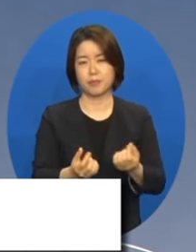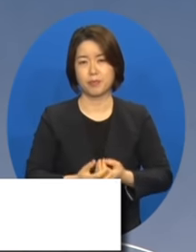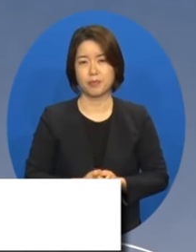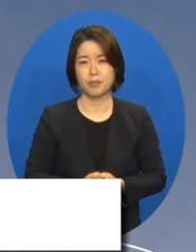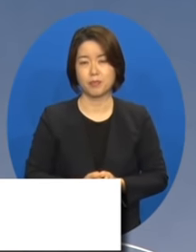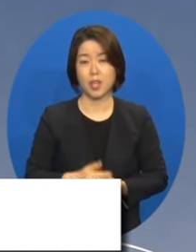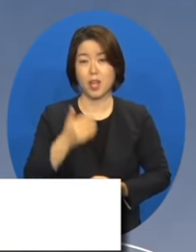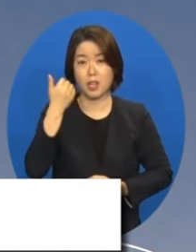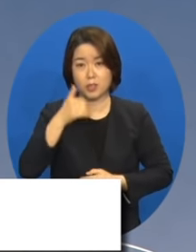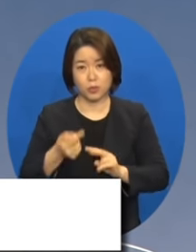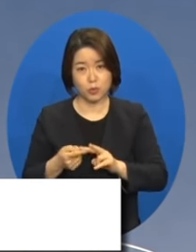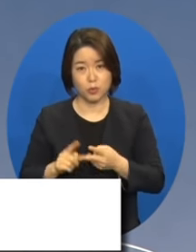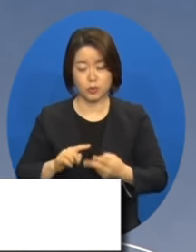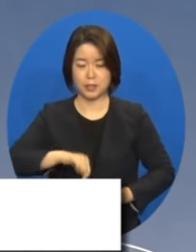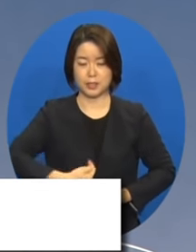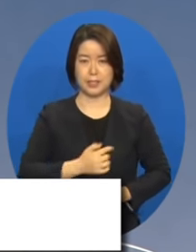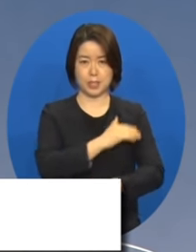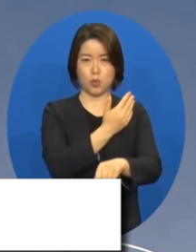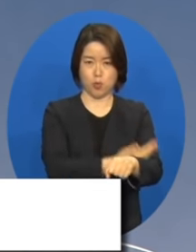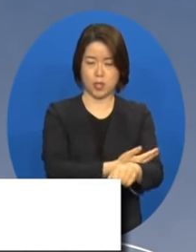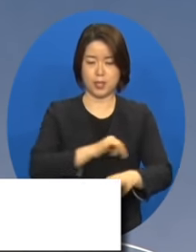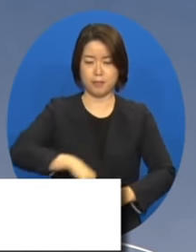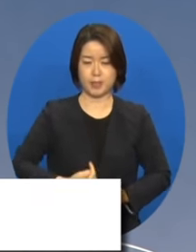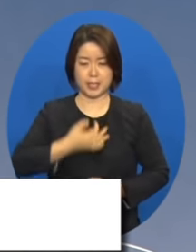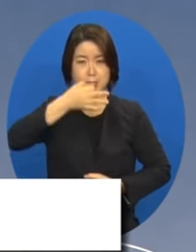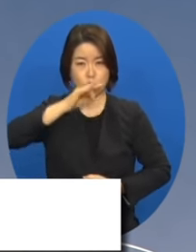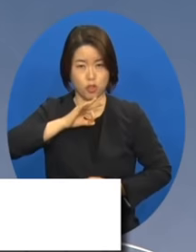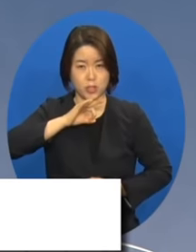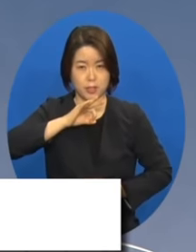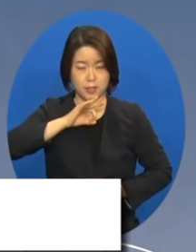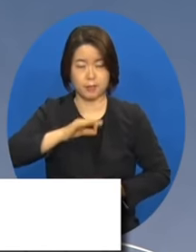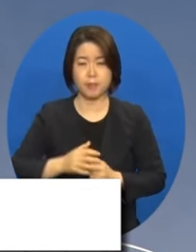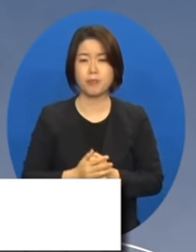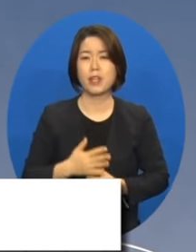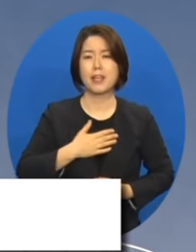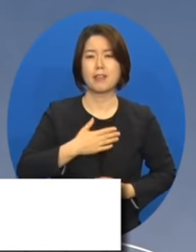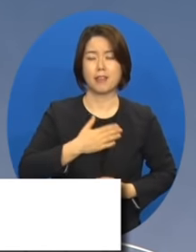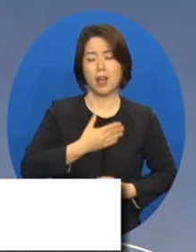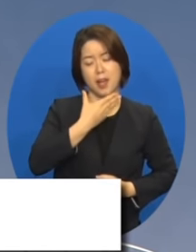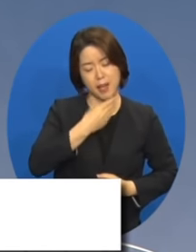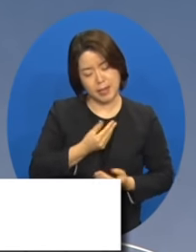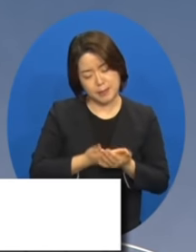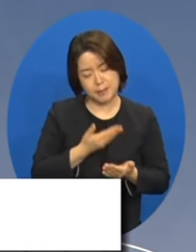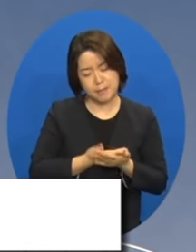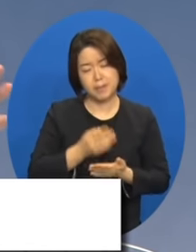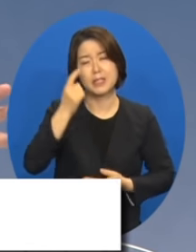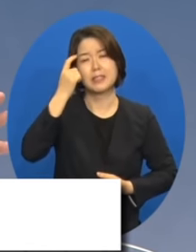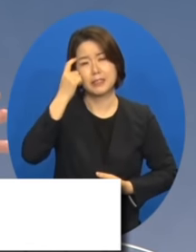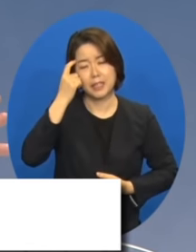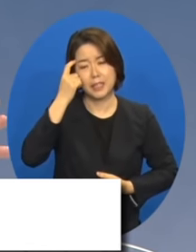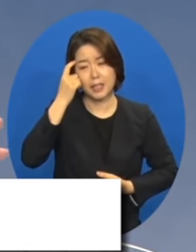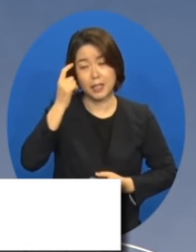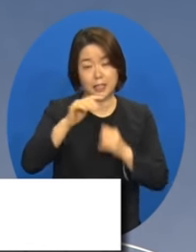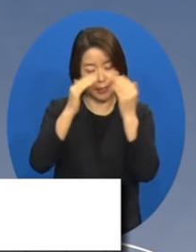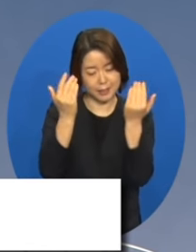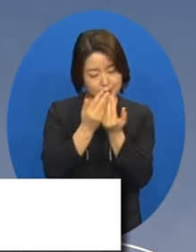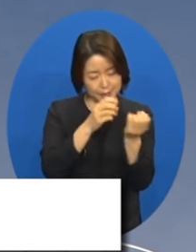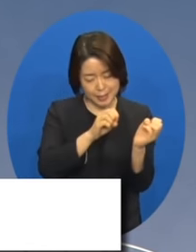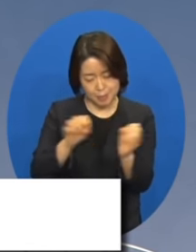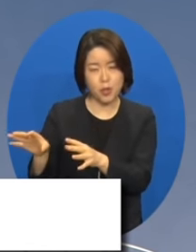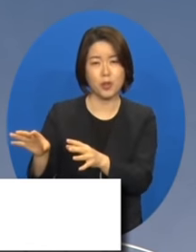누구든지 자기 권리 자기 유익 낳아 행복하게 해 달라는 요구를 다 버리고